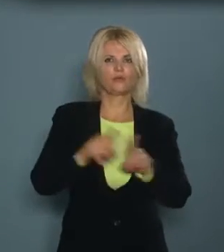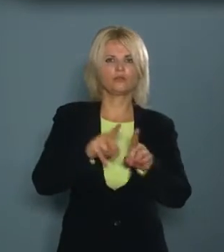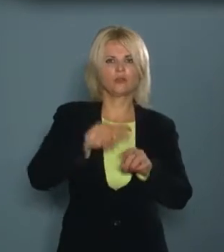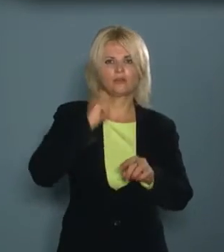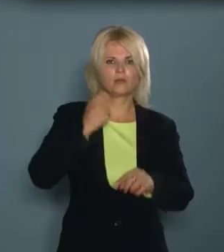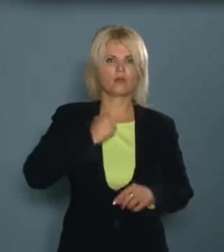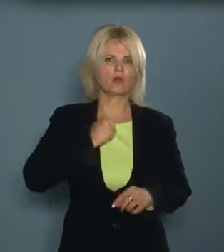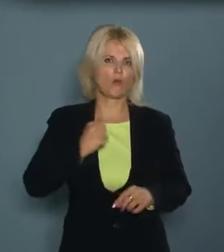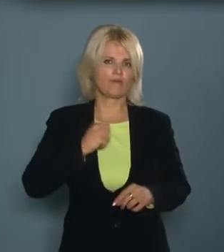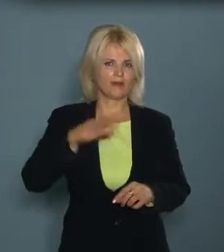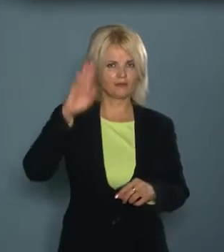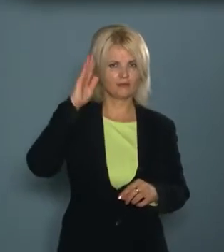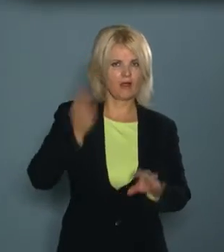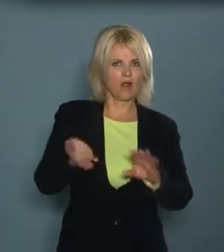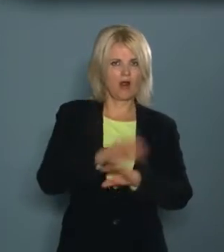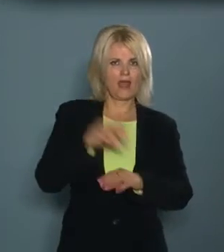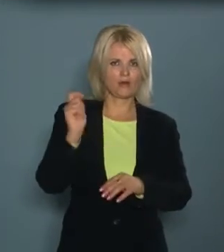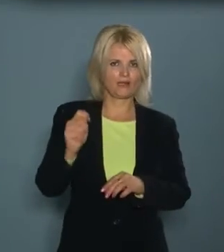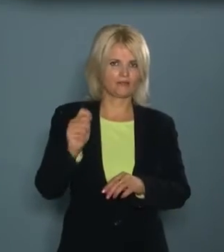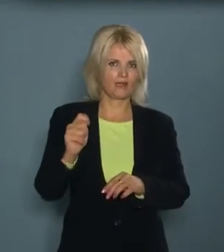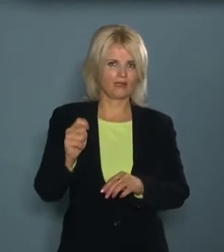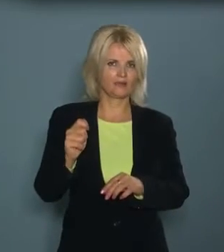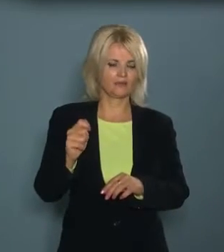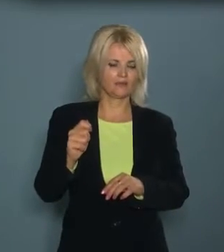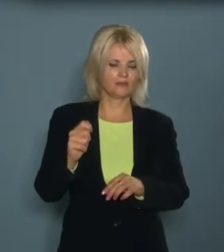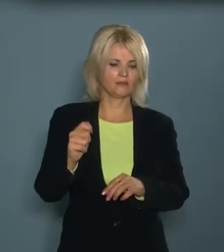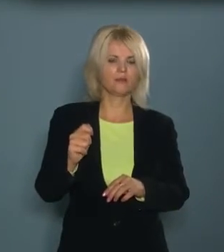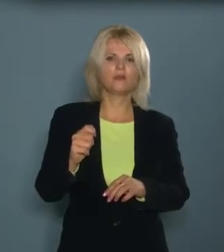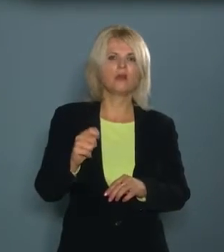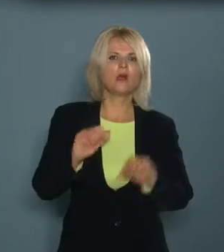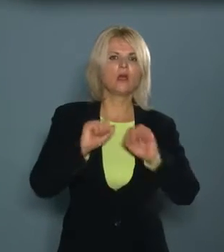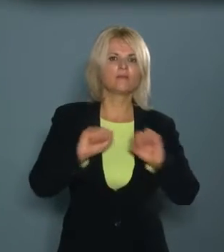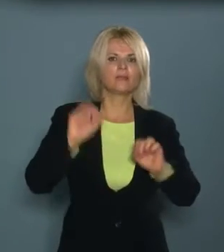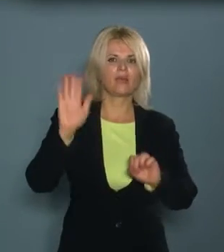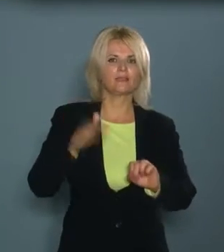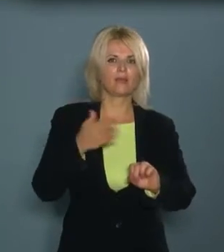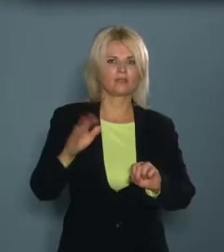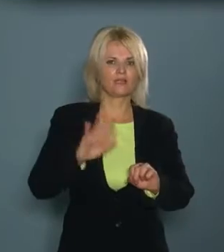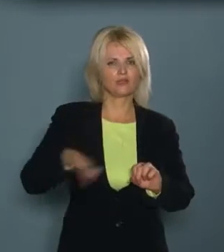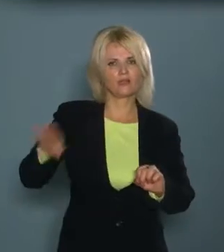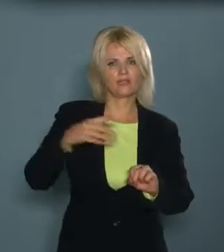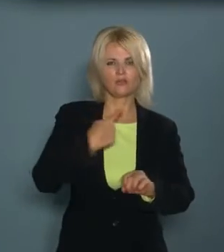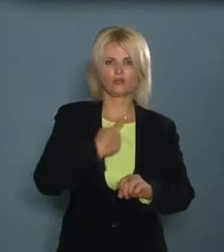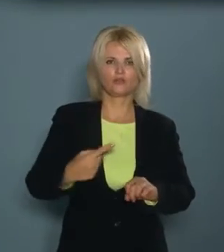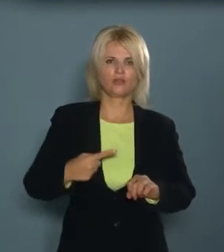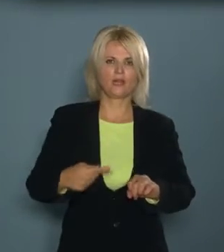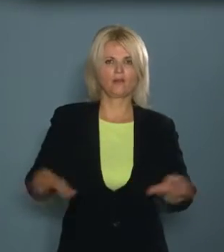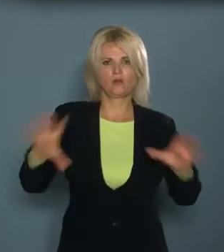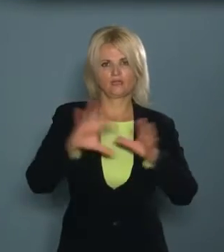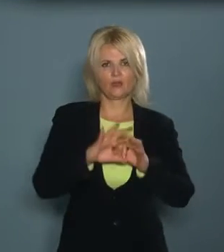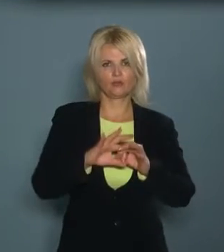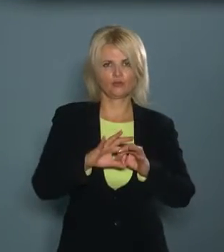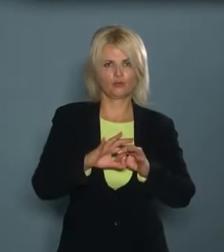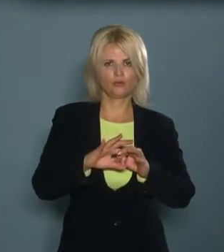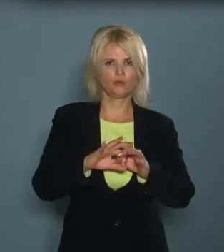halálra. Az ő személyes életük és haláluk egybeforrott az általuk védett nemzetük és hazájuk sorsával.